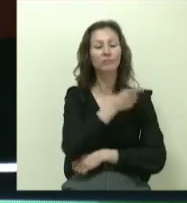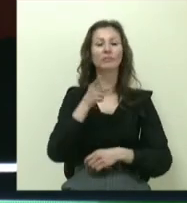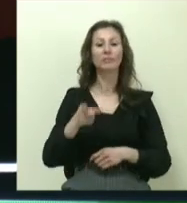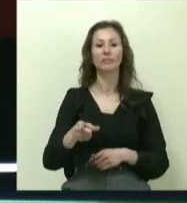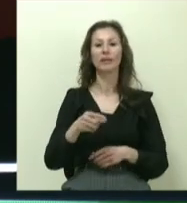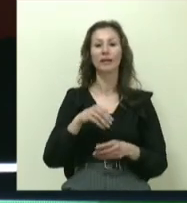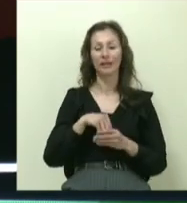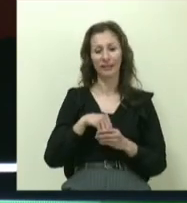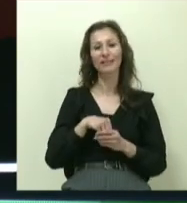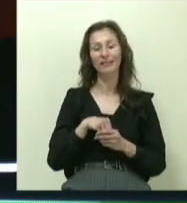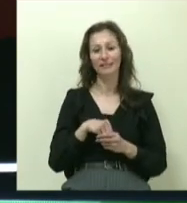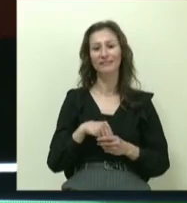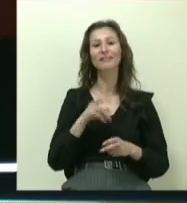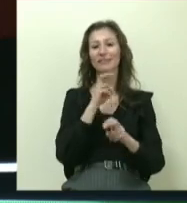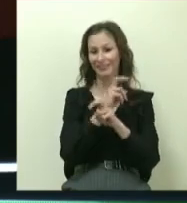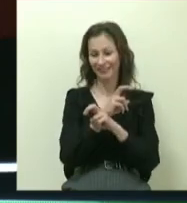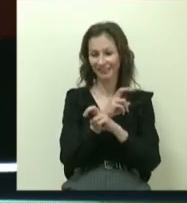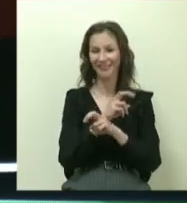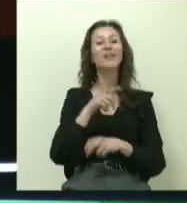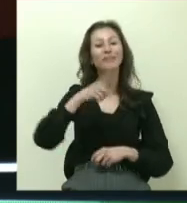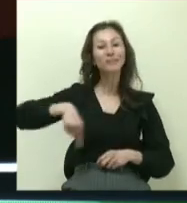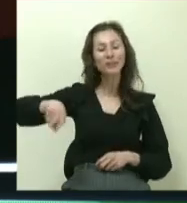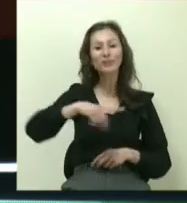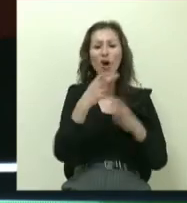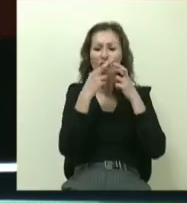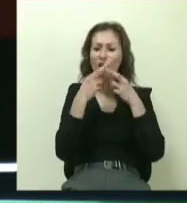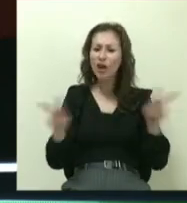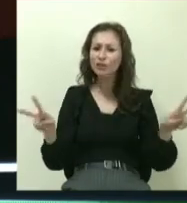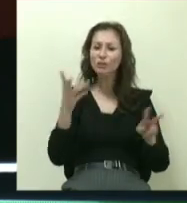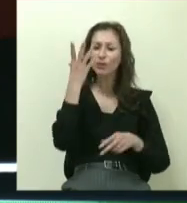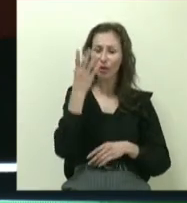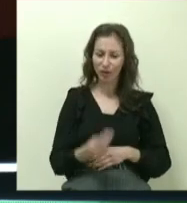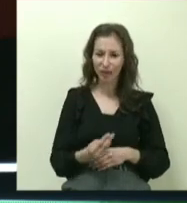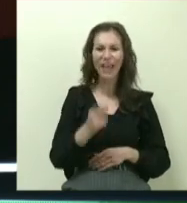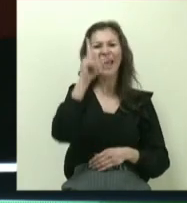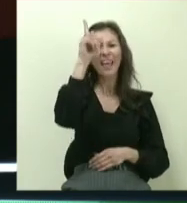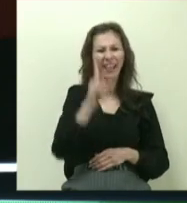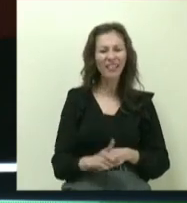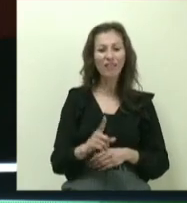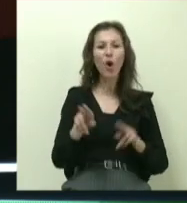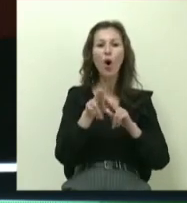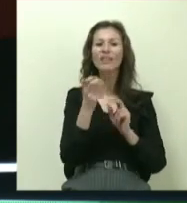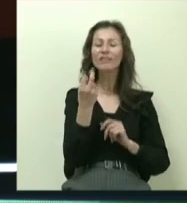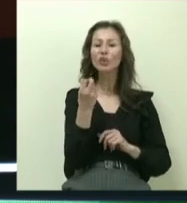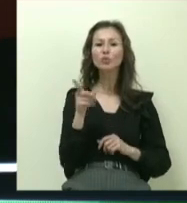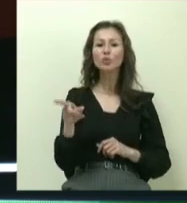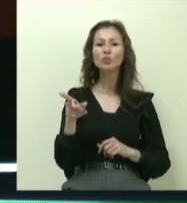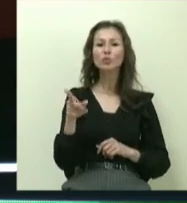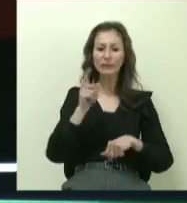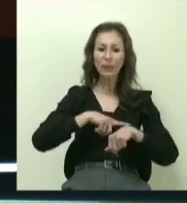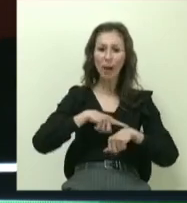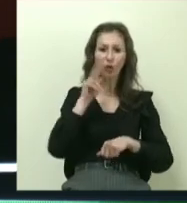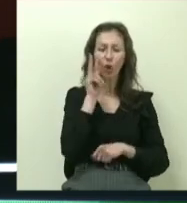risk vardır ve biz bu riskleri apaçık olarak ilk defa kovid 19 salgını